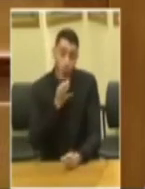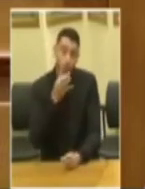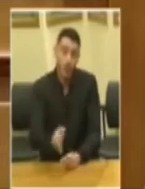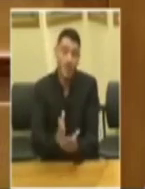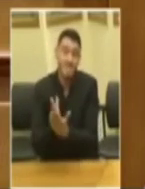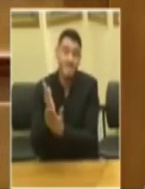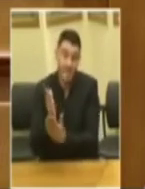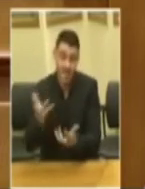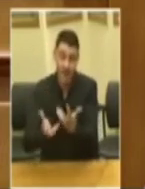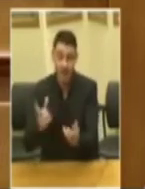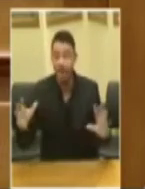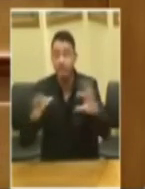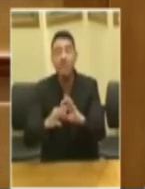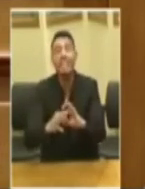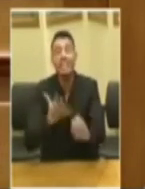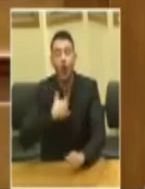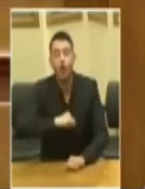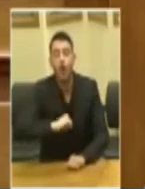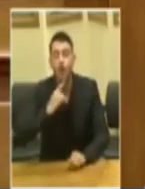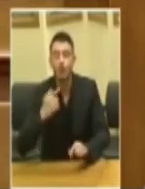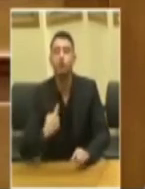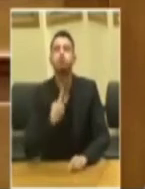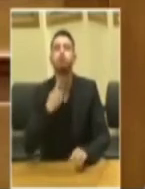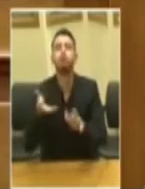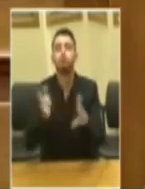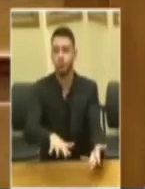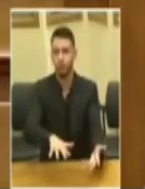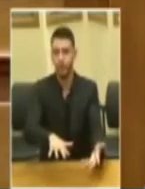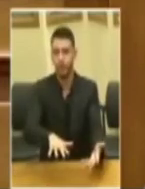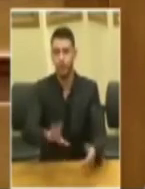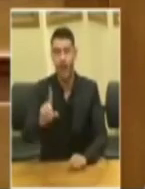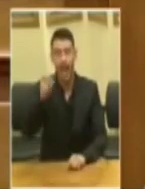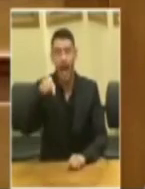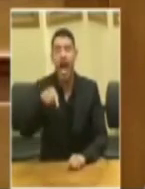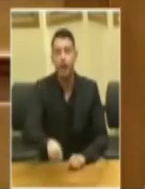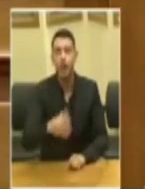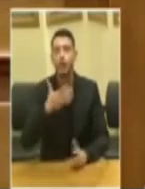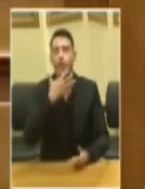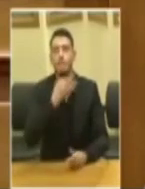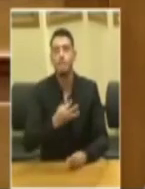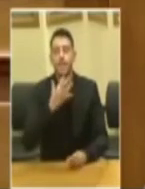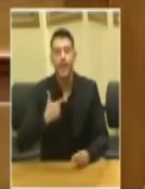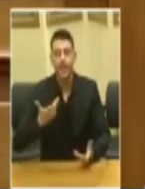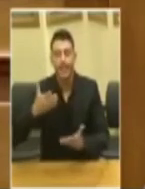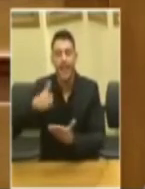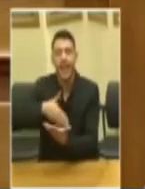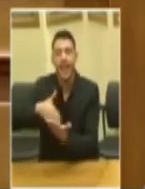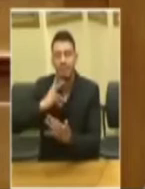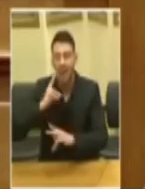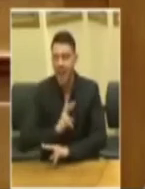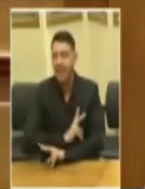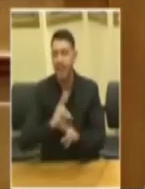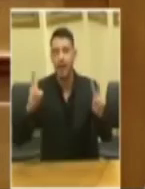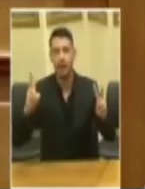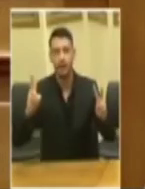όμως και μια ευκαιρία δημοκρατικής κάθαρσης αυτή η συνεδρίαση. Μια διαδικασία που δεν αποκαλύπτει